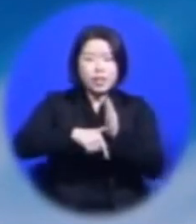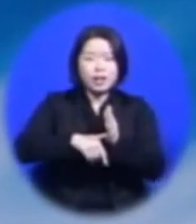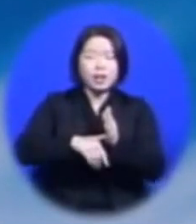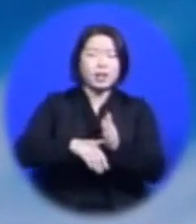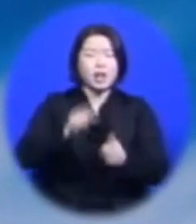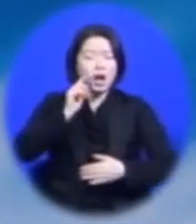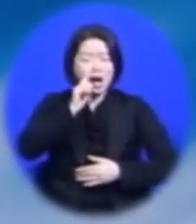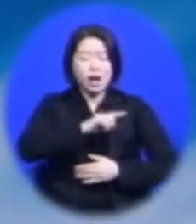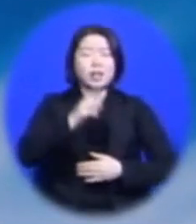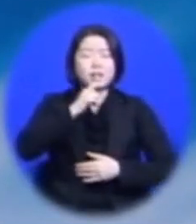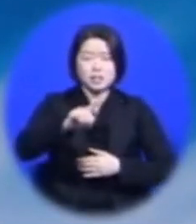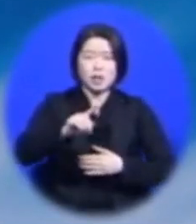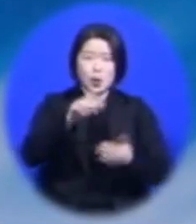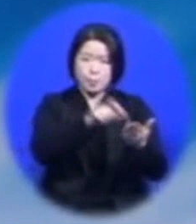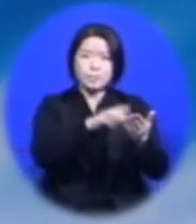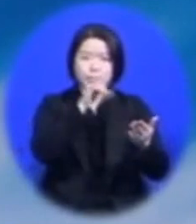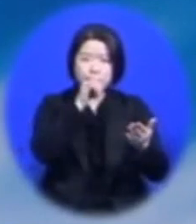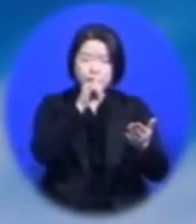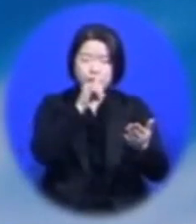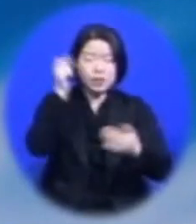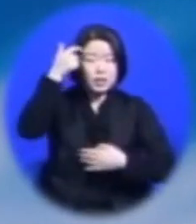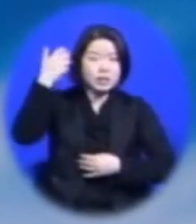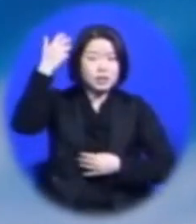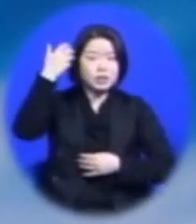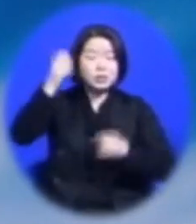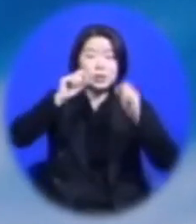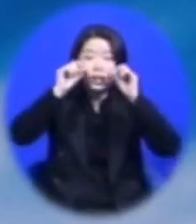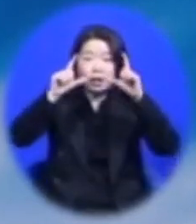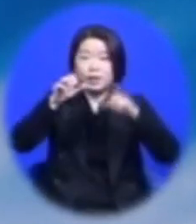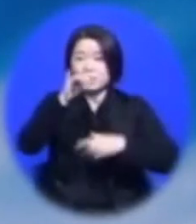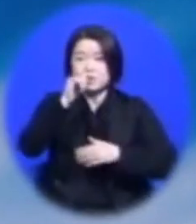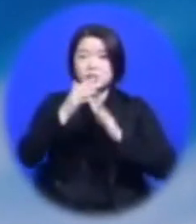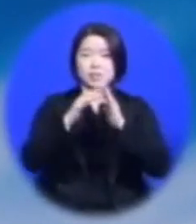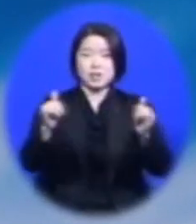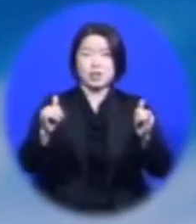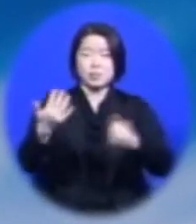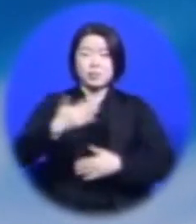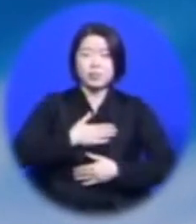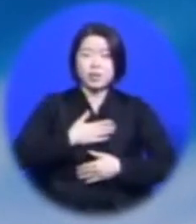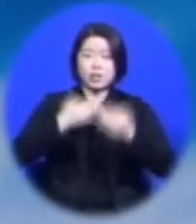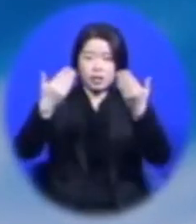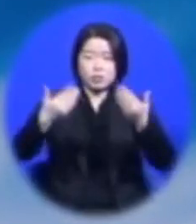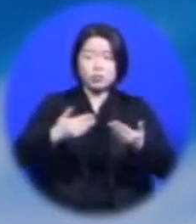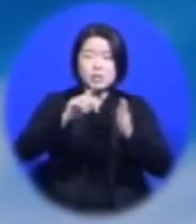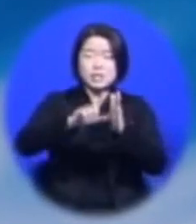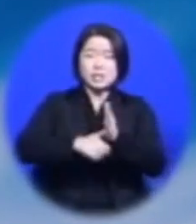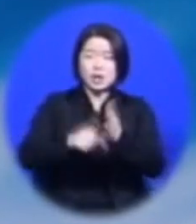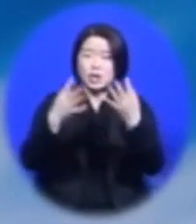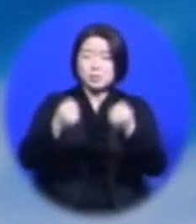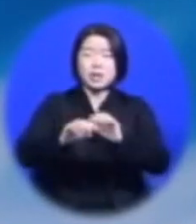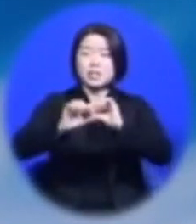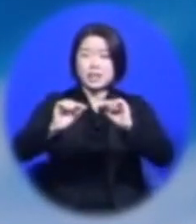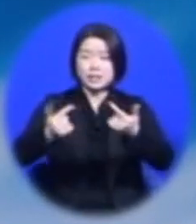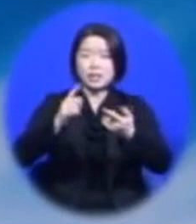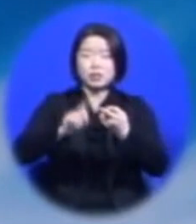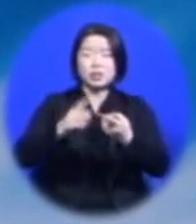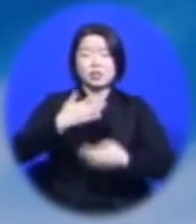한 겁니다. 그러니까 영적으로 깨어있는 사람은 내게 주어진 시간이 많지 않다는 걸